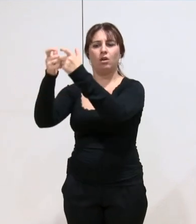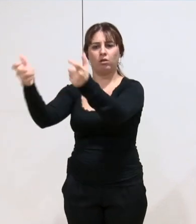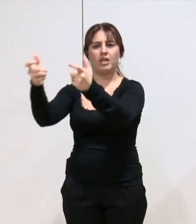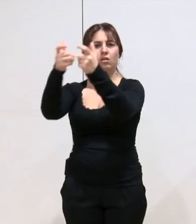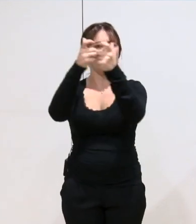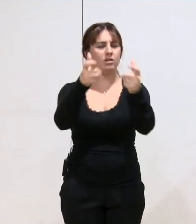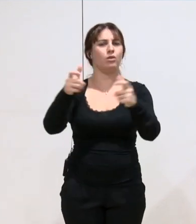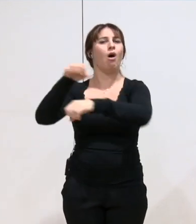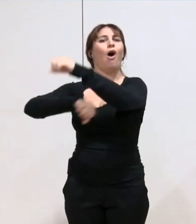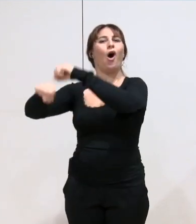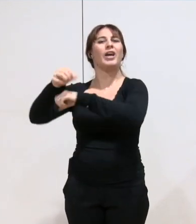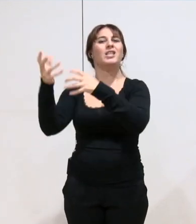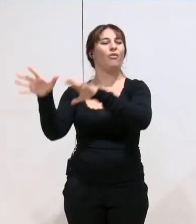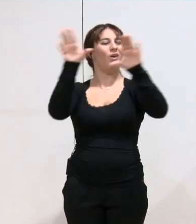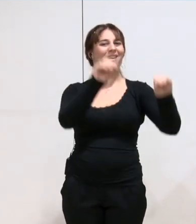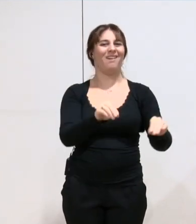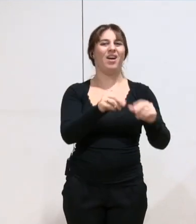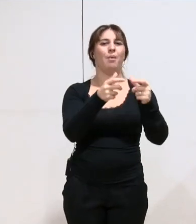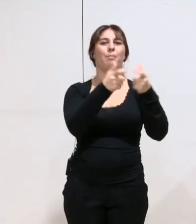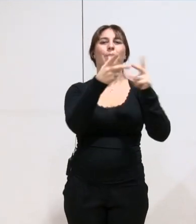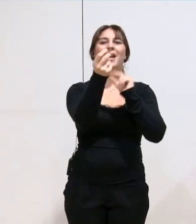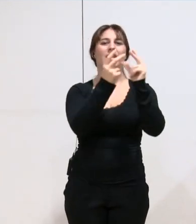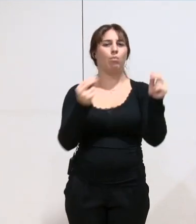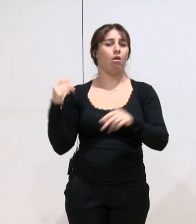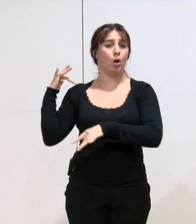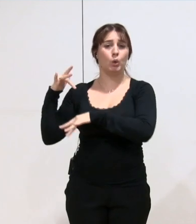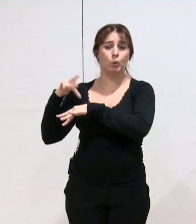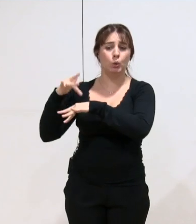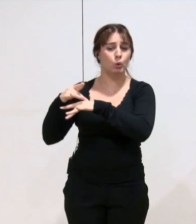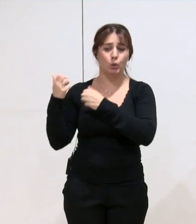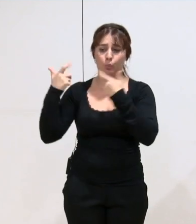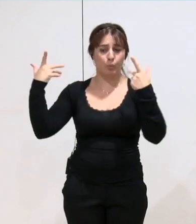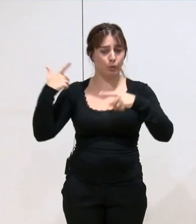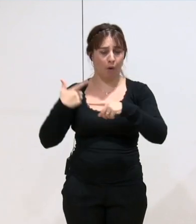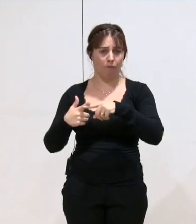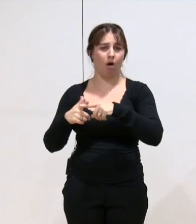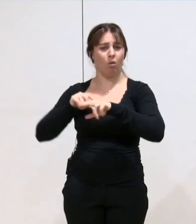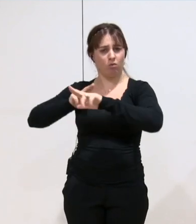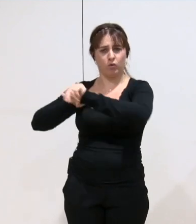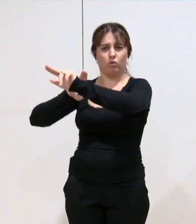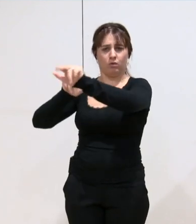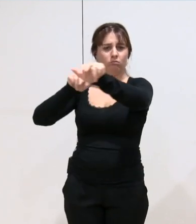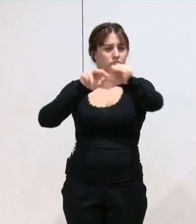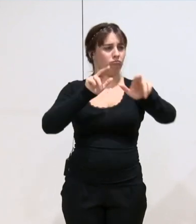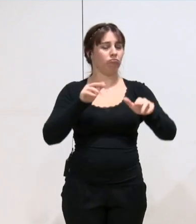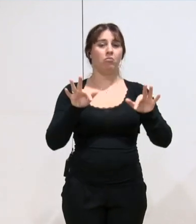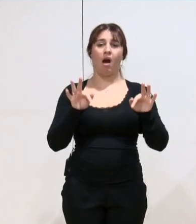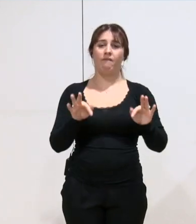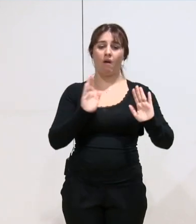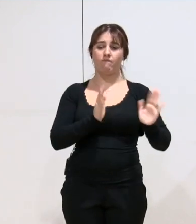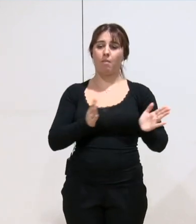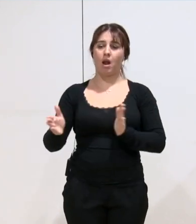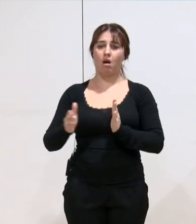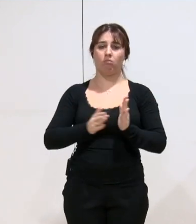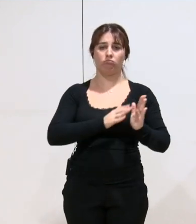une délibération qu'on a déjà vue à plusieurs reprises et elle est suffisamment formelle pour que,